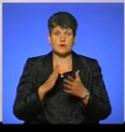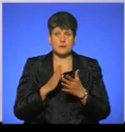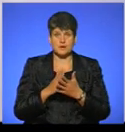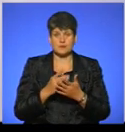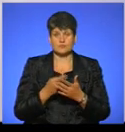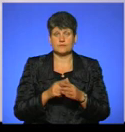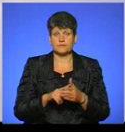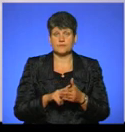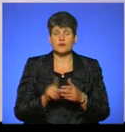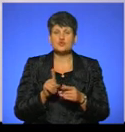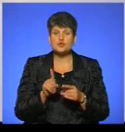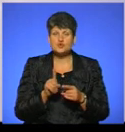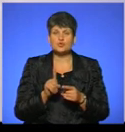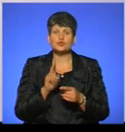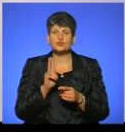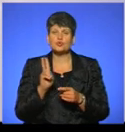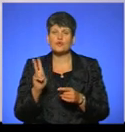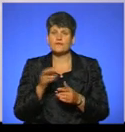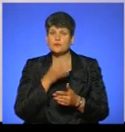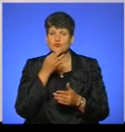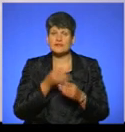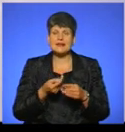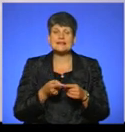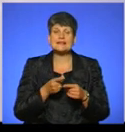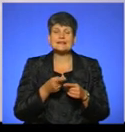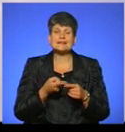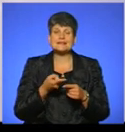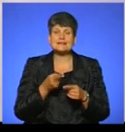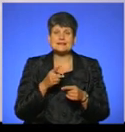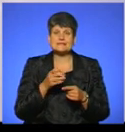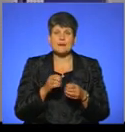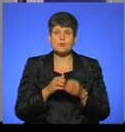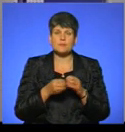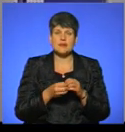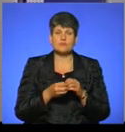Хто безпосередньо відповідальний за проблему забруднення цієї водойми?